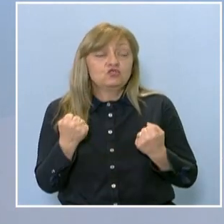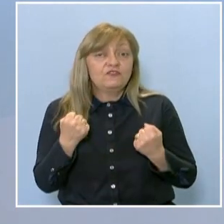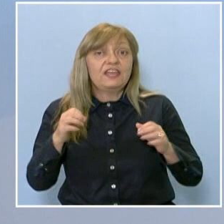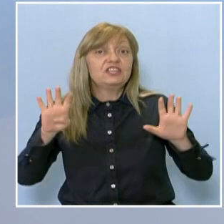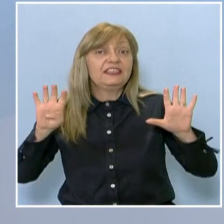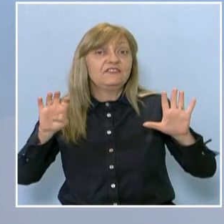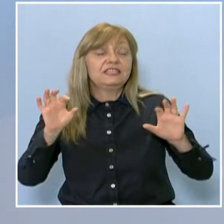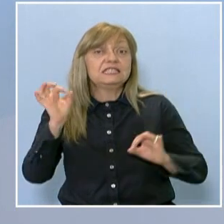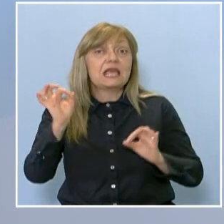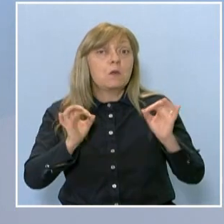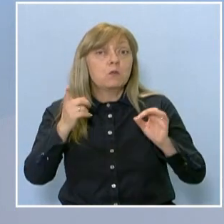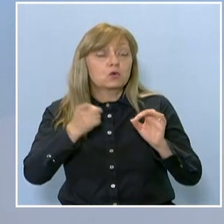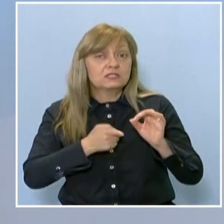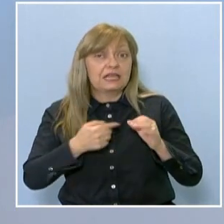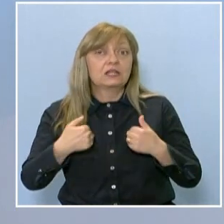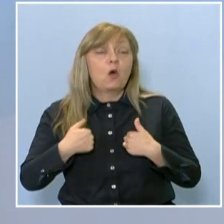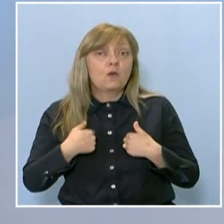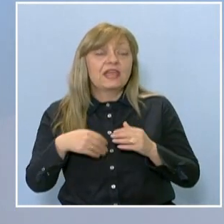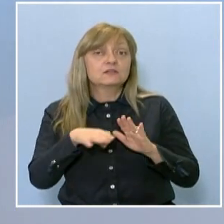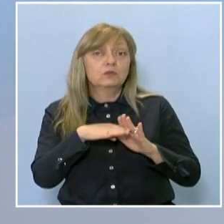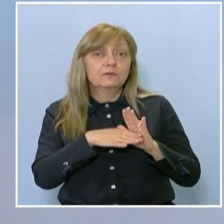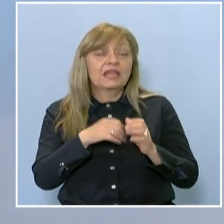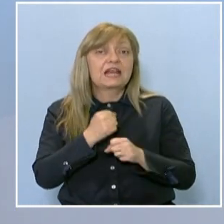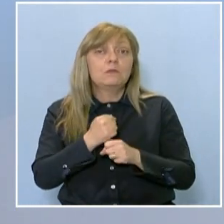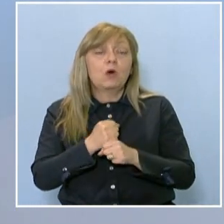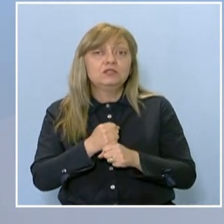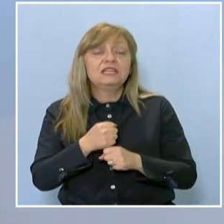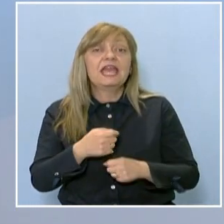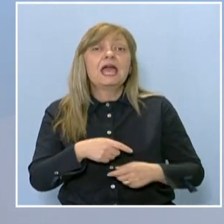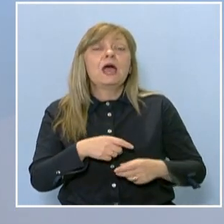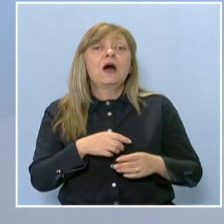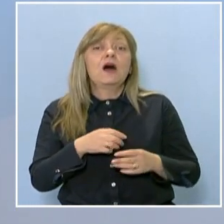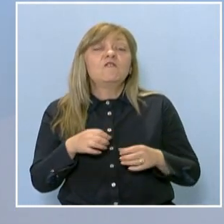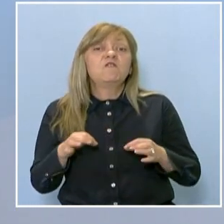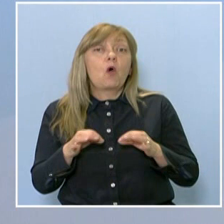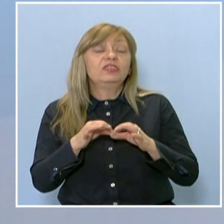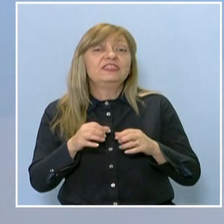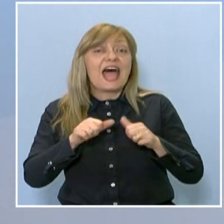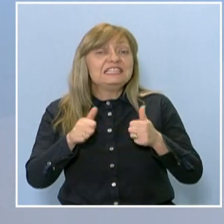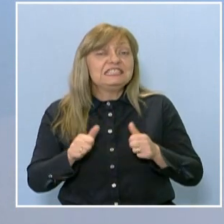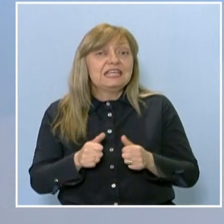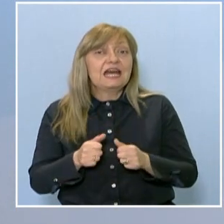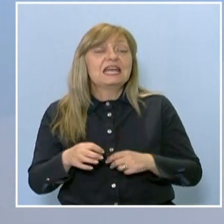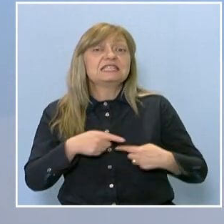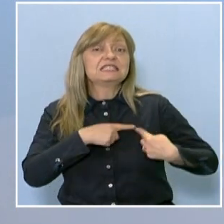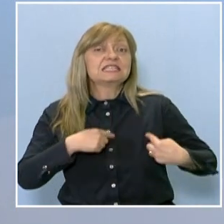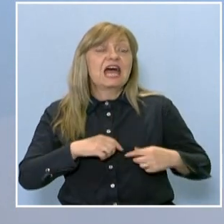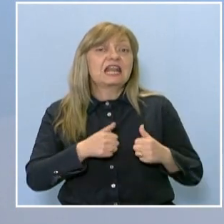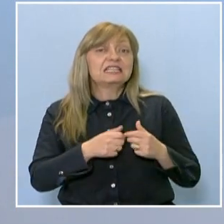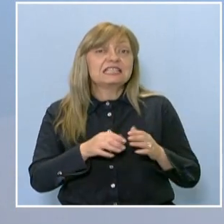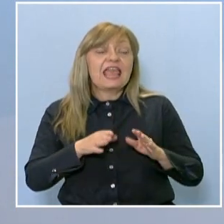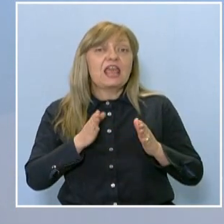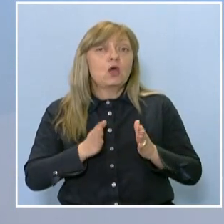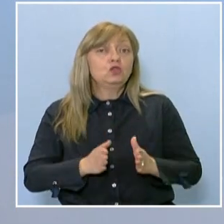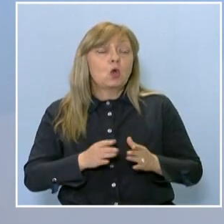90%. У нас по програмата работи Фондация Сърце до сърце за България и над 4000 деца вече знаят как да